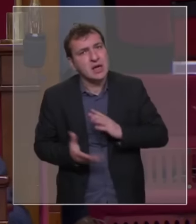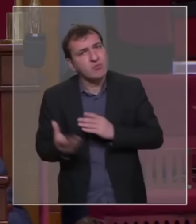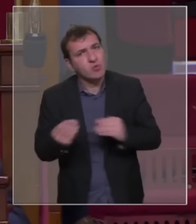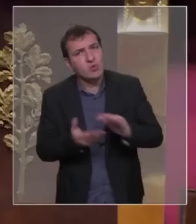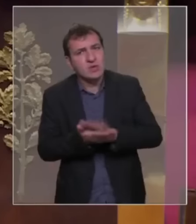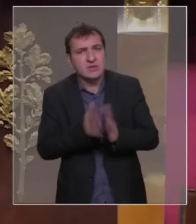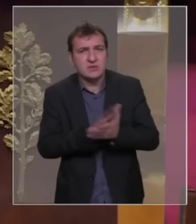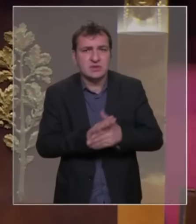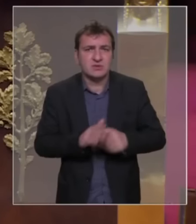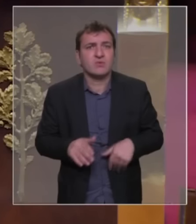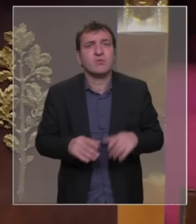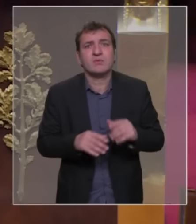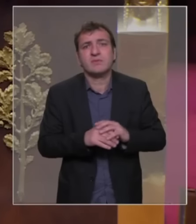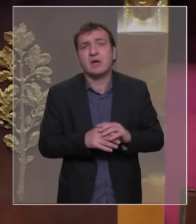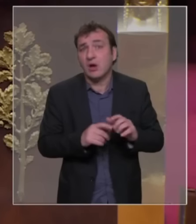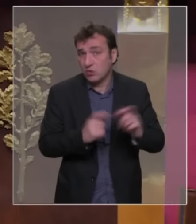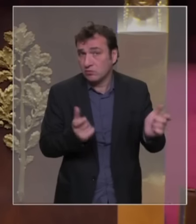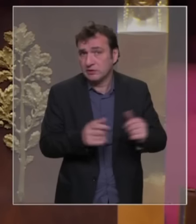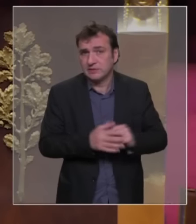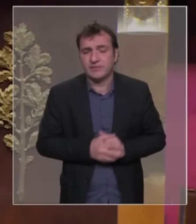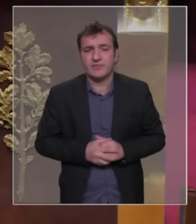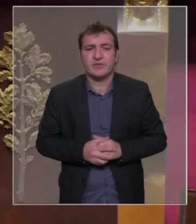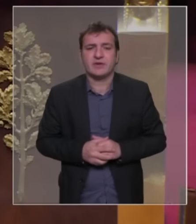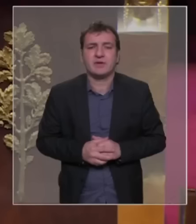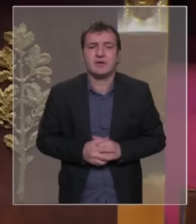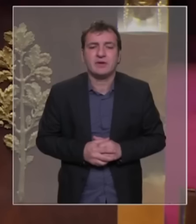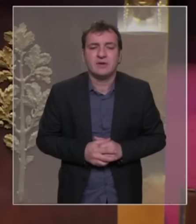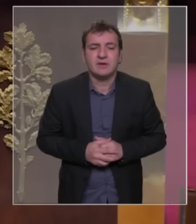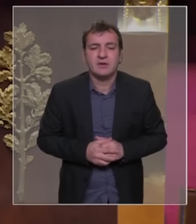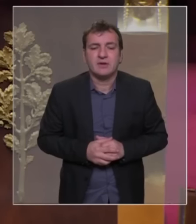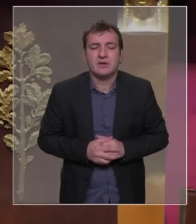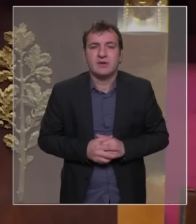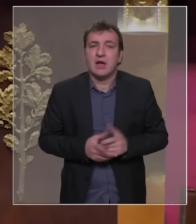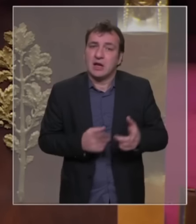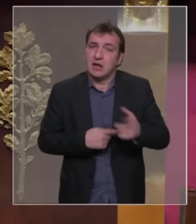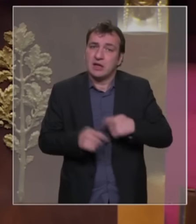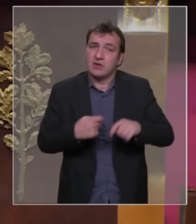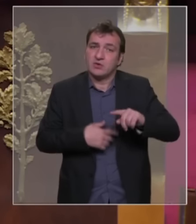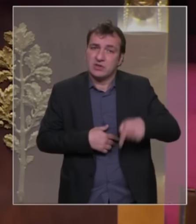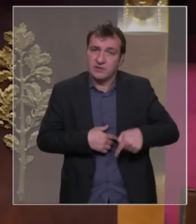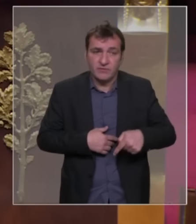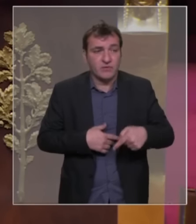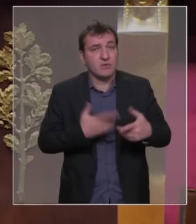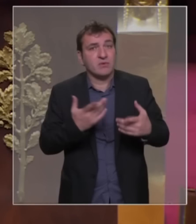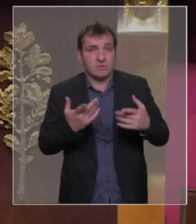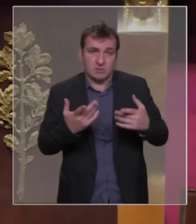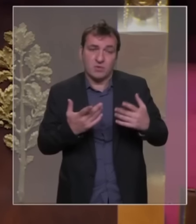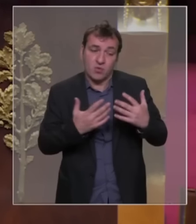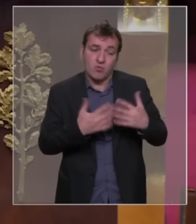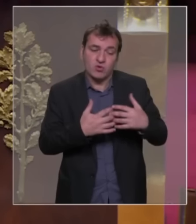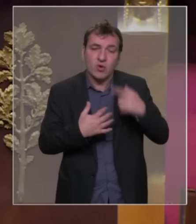La transition écologique doit être l'un des moteurs de notre politique industrielle.